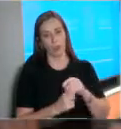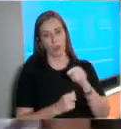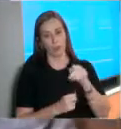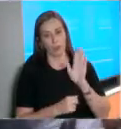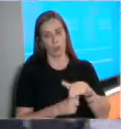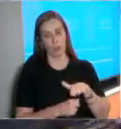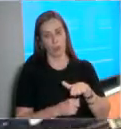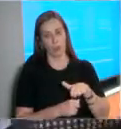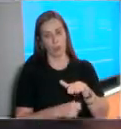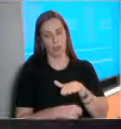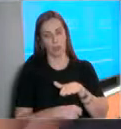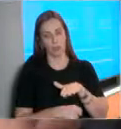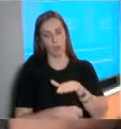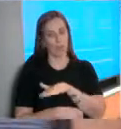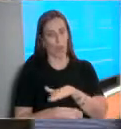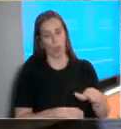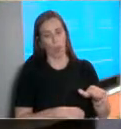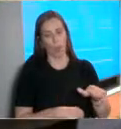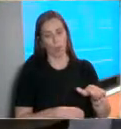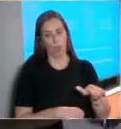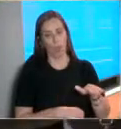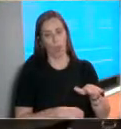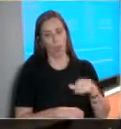זה קומת קרקע, אני חושב